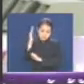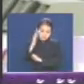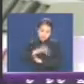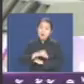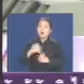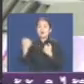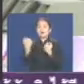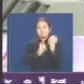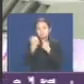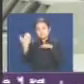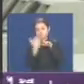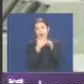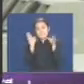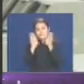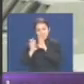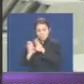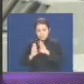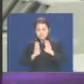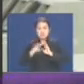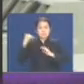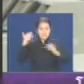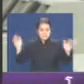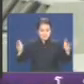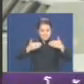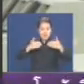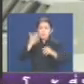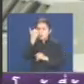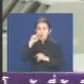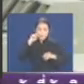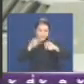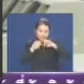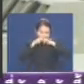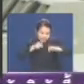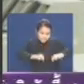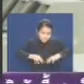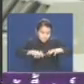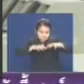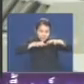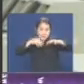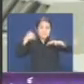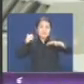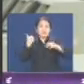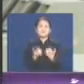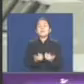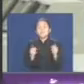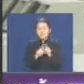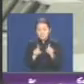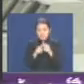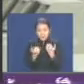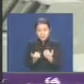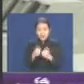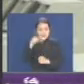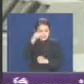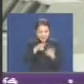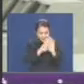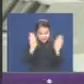เส้นทางการจราจรเพิ่มเติมเนื่องจากระดับน้ำเพิ่มสูงขึ้นค่ะในขณะเดียวกันนะคะก็มีการสั่งเปิดเส้นท